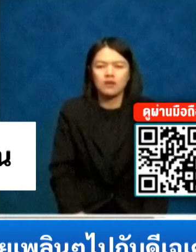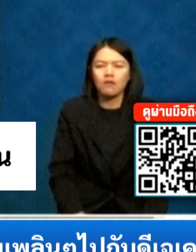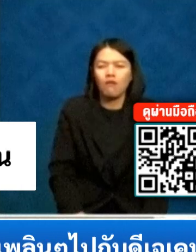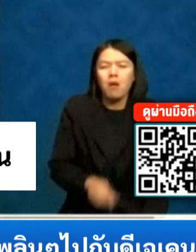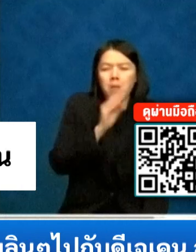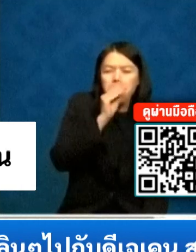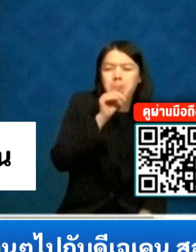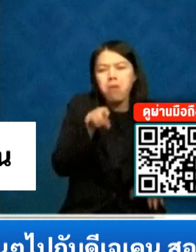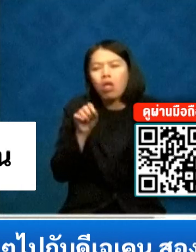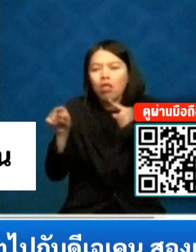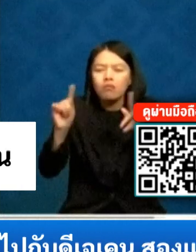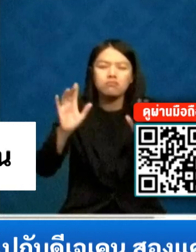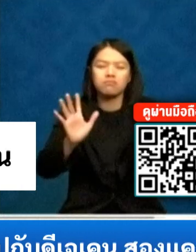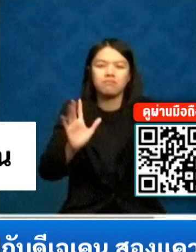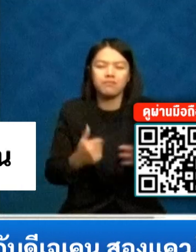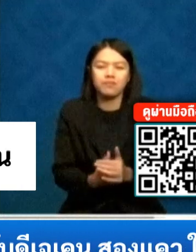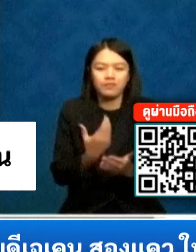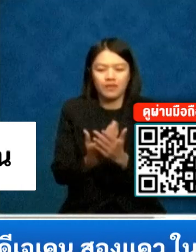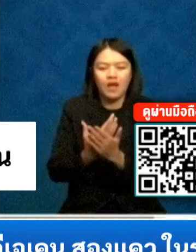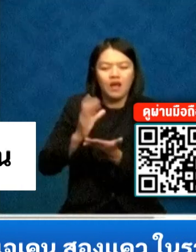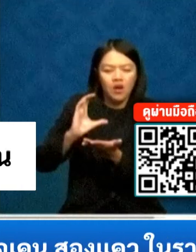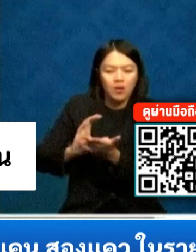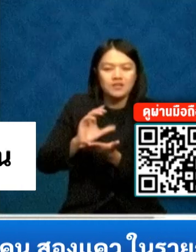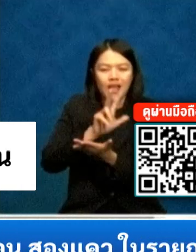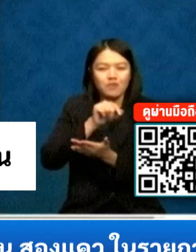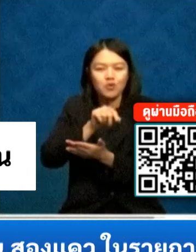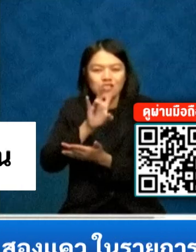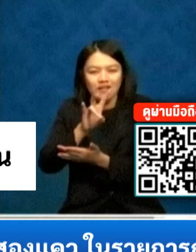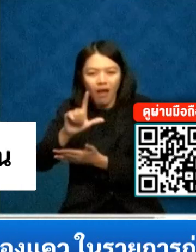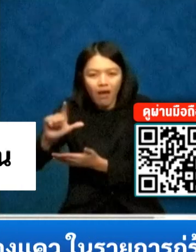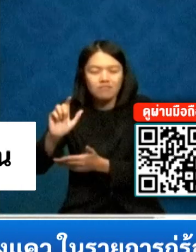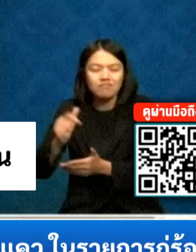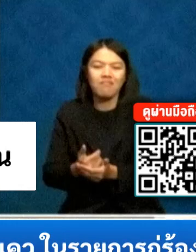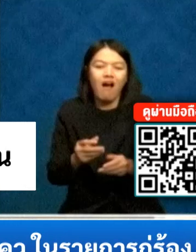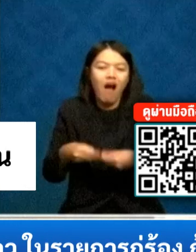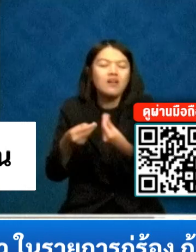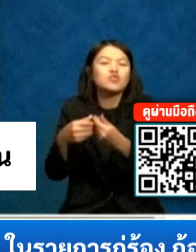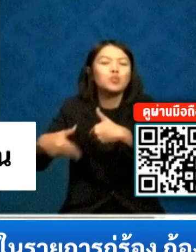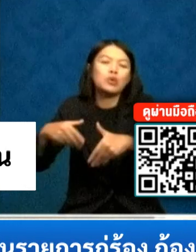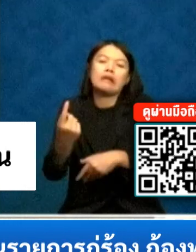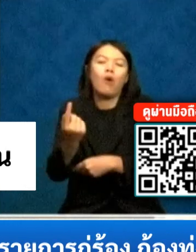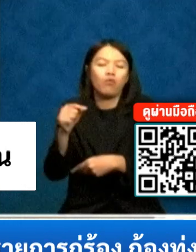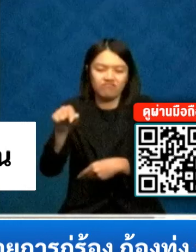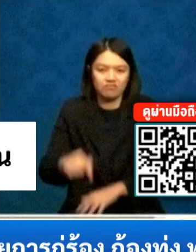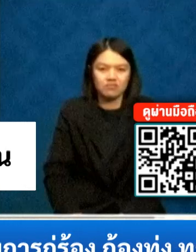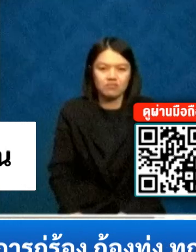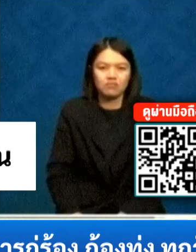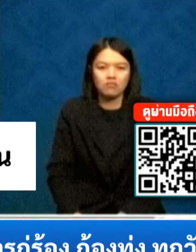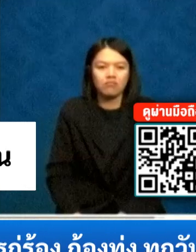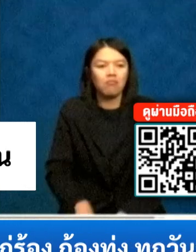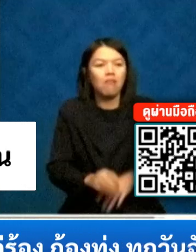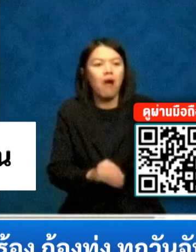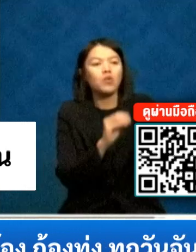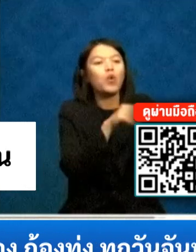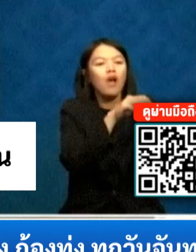แจต่อแจเลยนี่มันมีงบนี่ 3.7 ล้านล้านนี่ถึงชาวบ้านแค่นี้แหละครับเพราะนอกนั้นที่ส่งไปให้หน่วยง